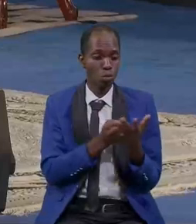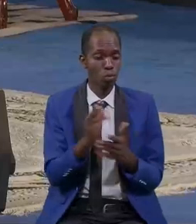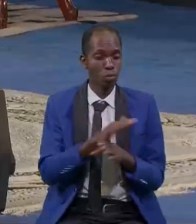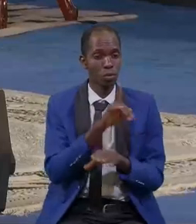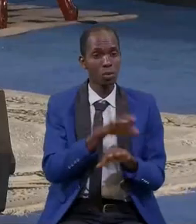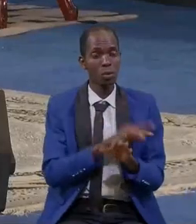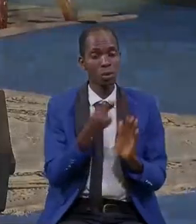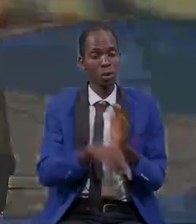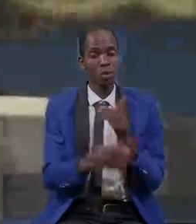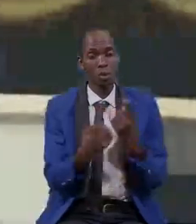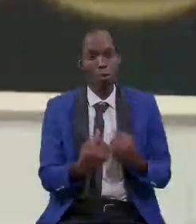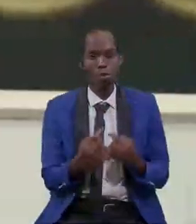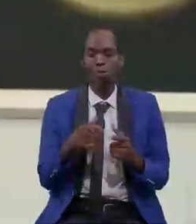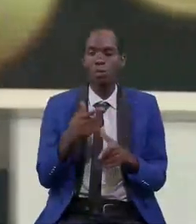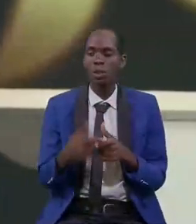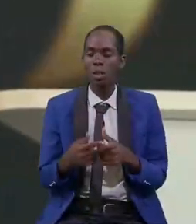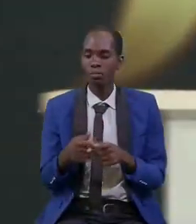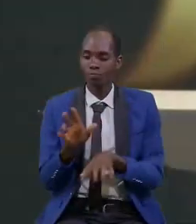La prétention,